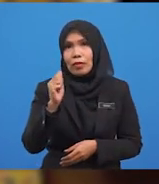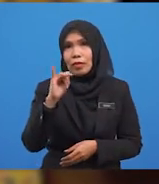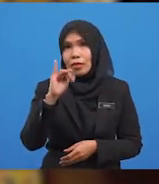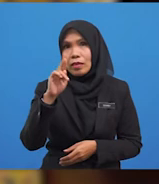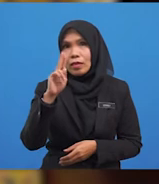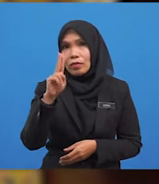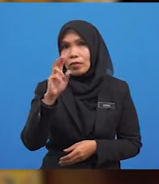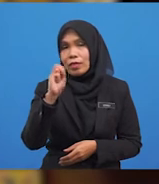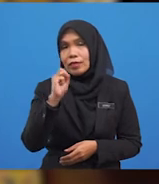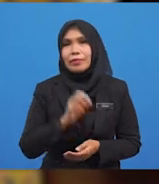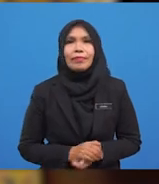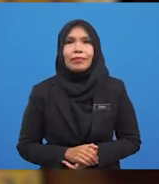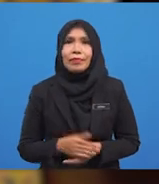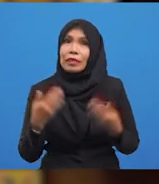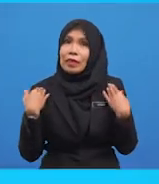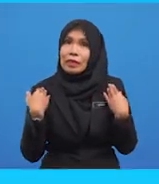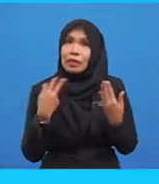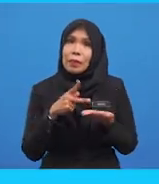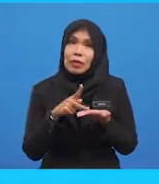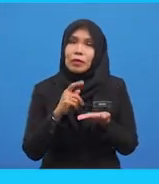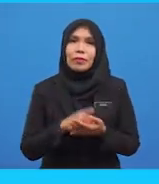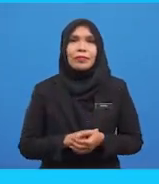Dengarnya beliau ada serangkap pantun.